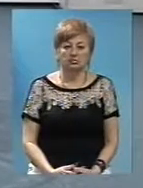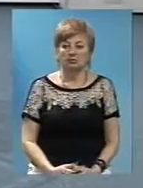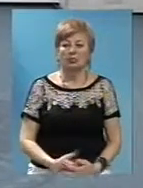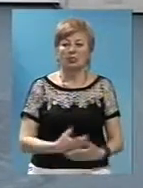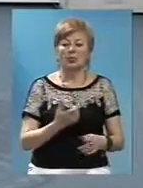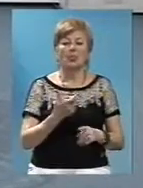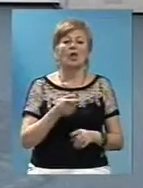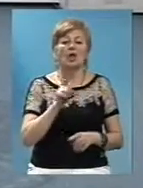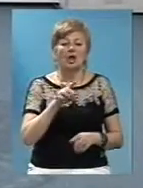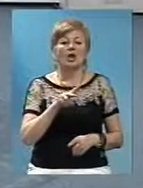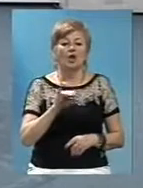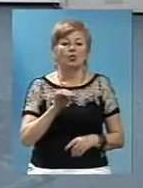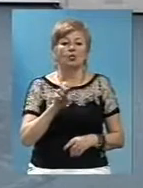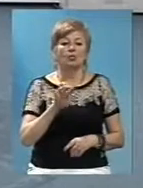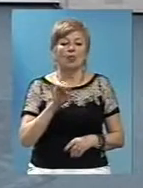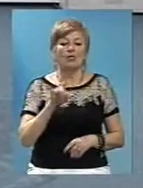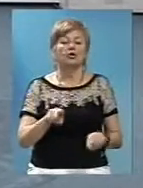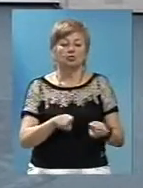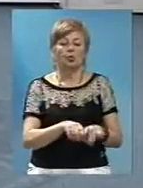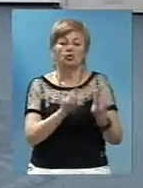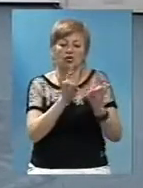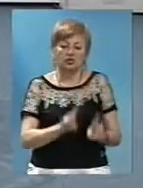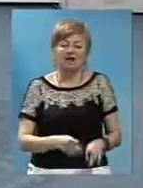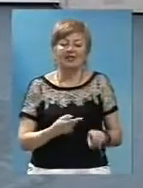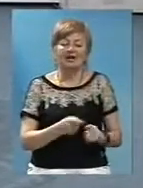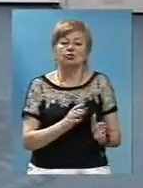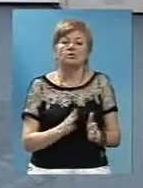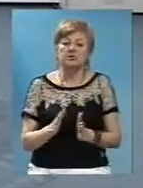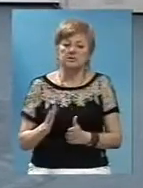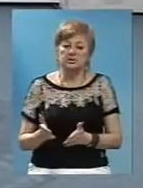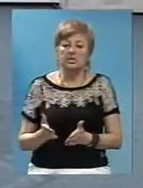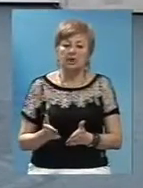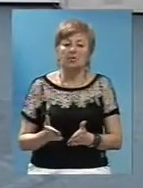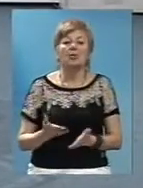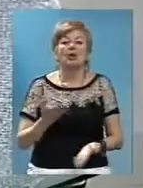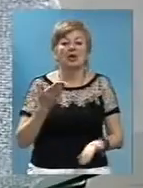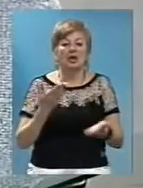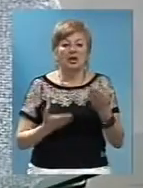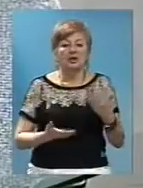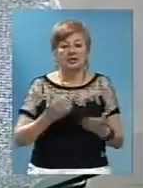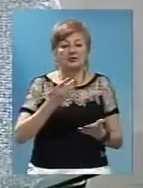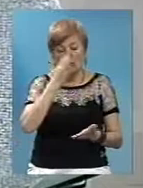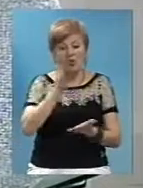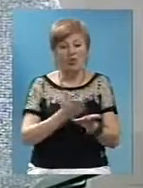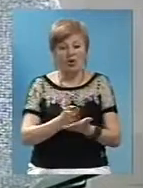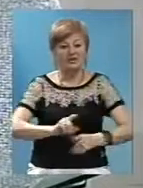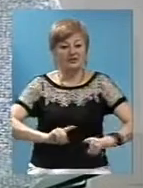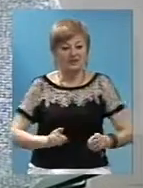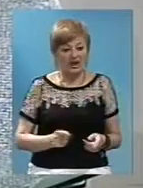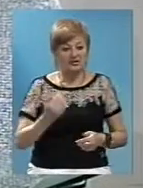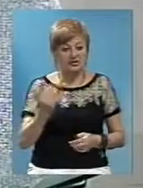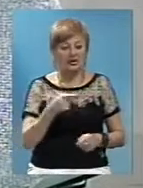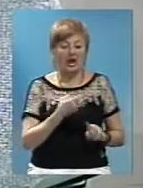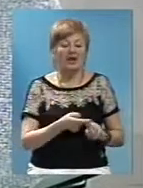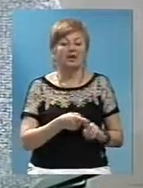Блаженніший Любомир теж жертва цієї системи, бо якщо пан Мирослав Миронович – це політв'язень, то це політичні